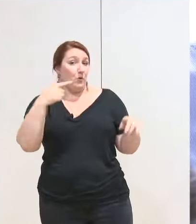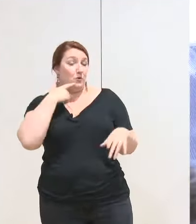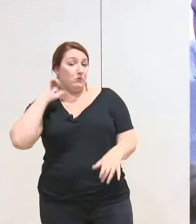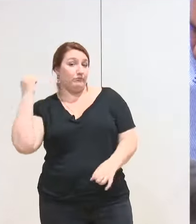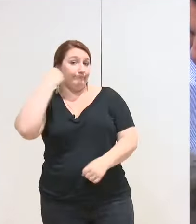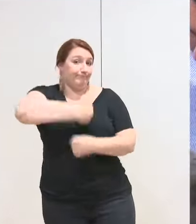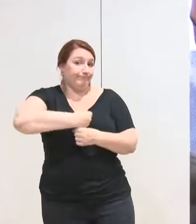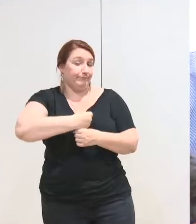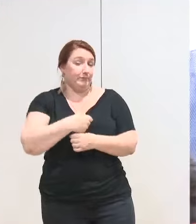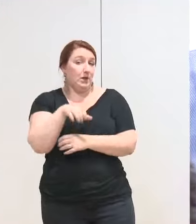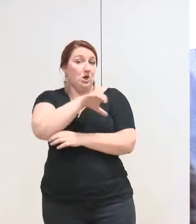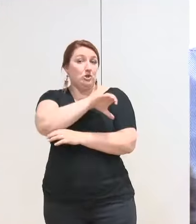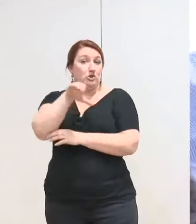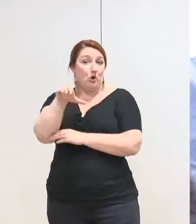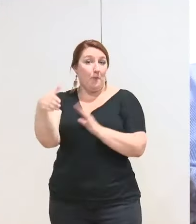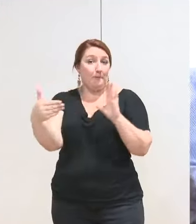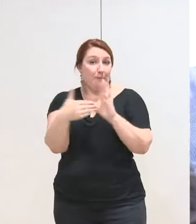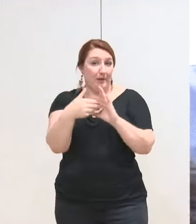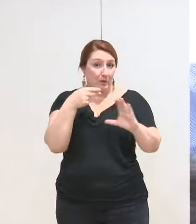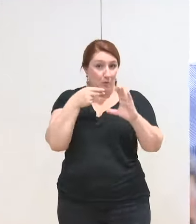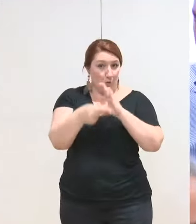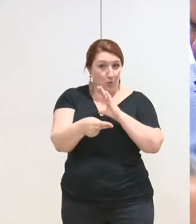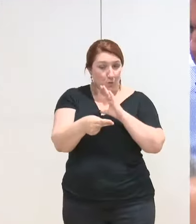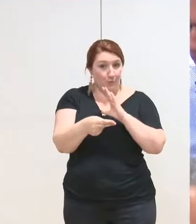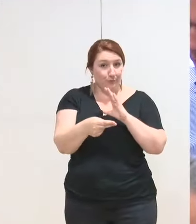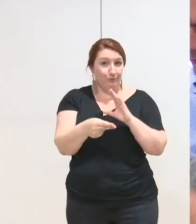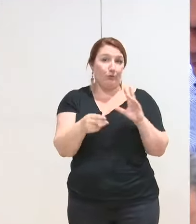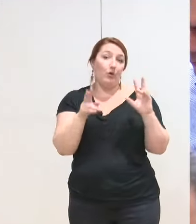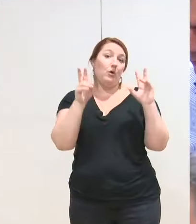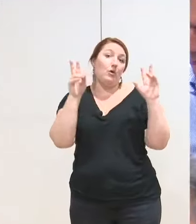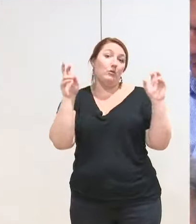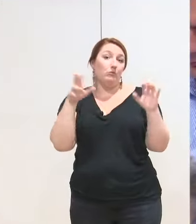100000 € en réparation de son